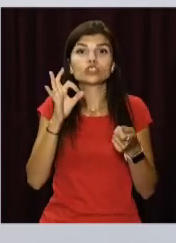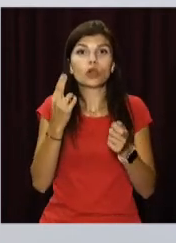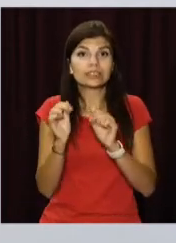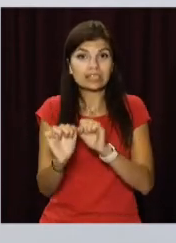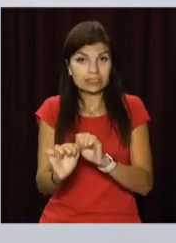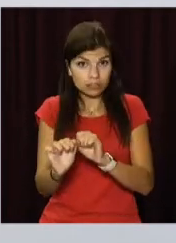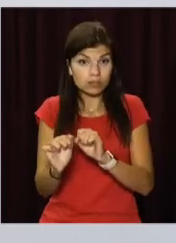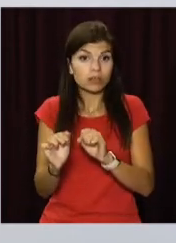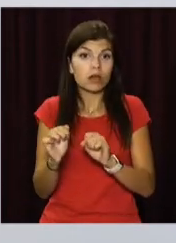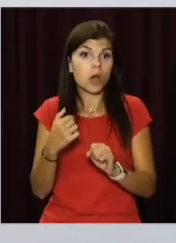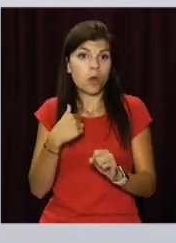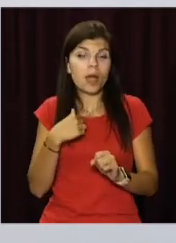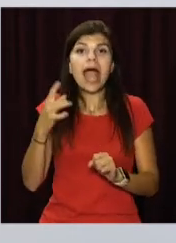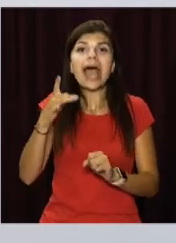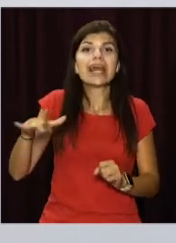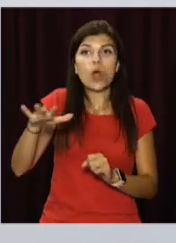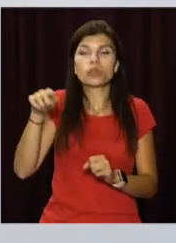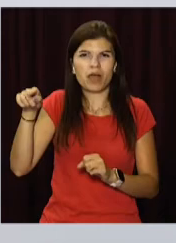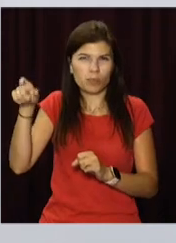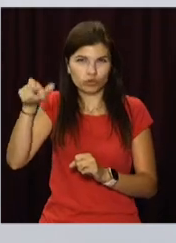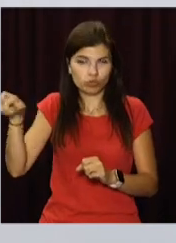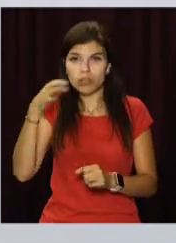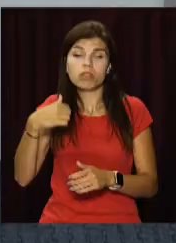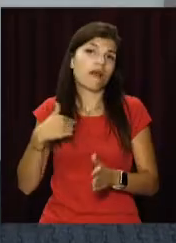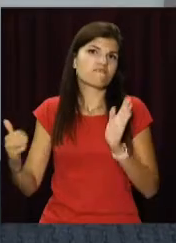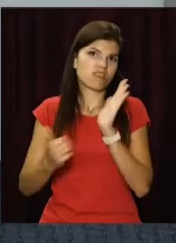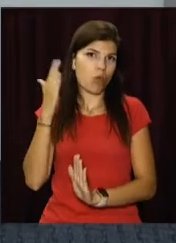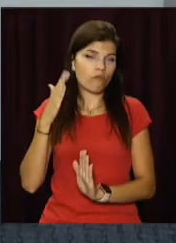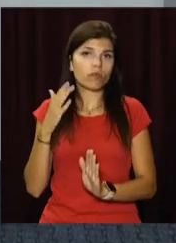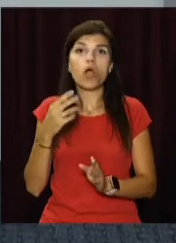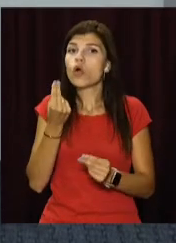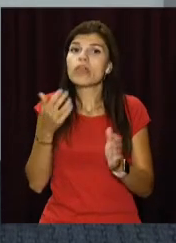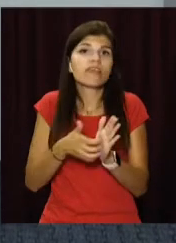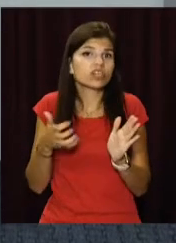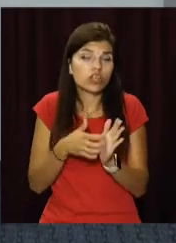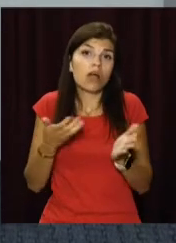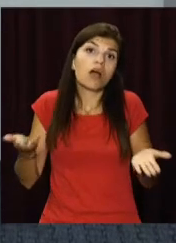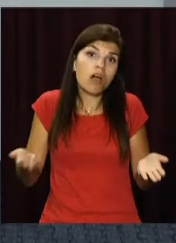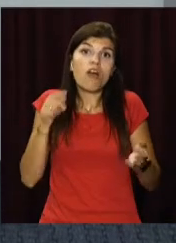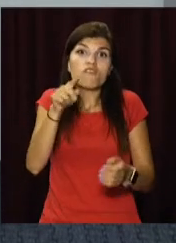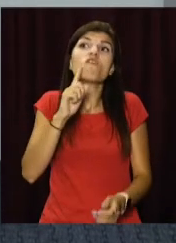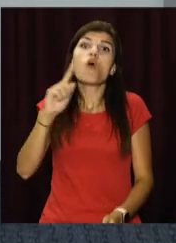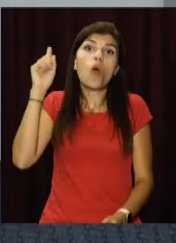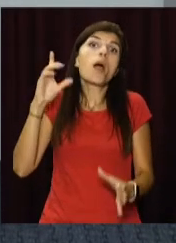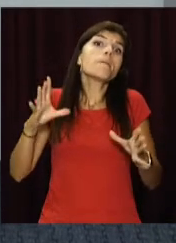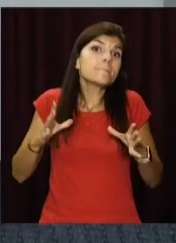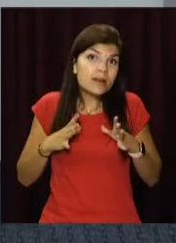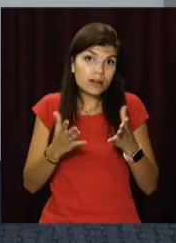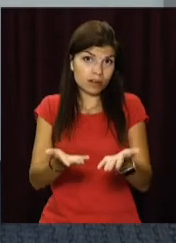соцзахисту, мені сказали, що нам відмовлено. Коштів не вистачає. Ну ви ж в тому году